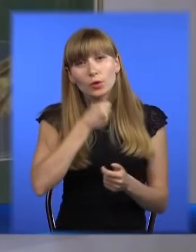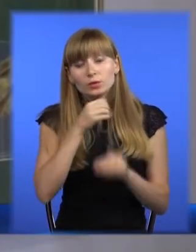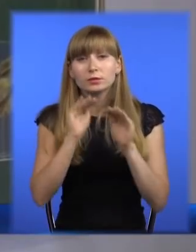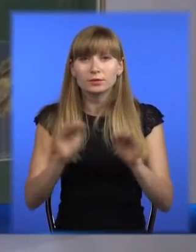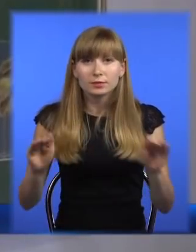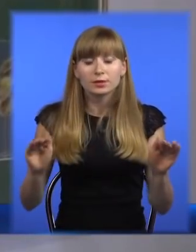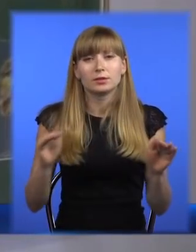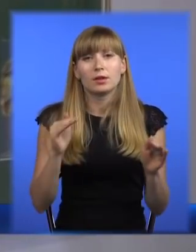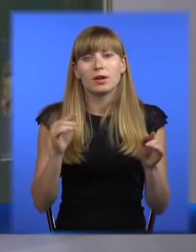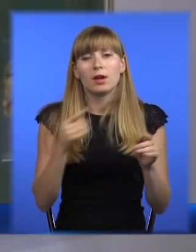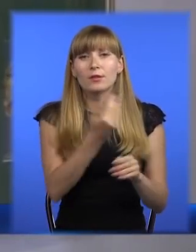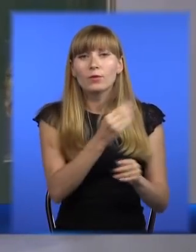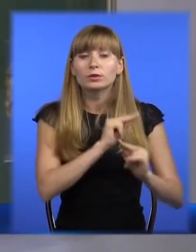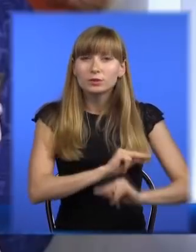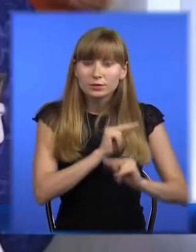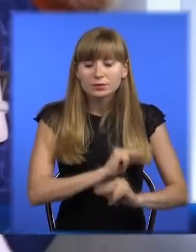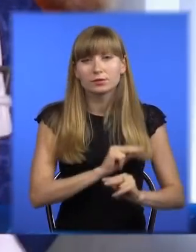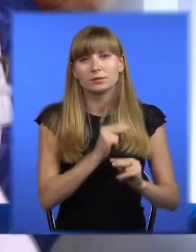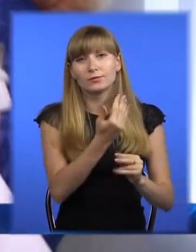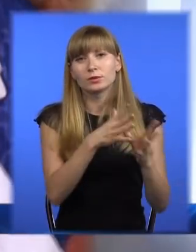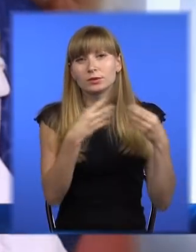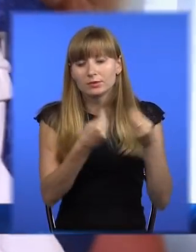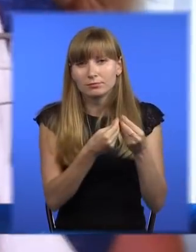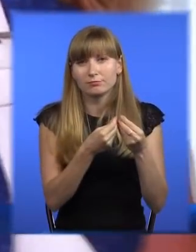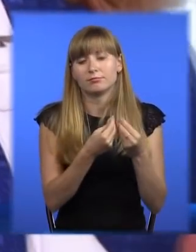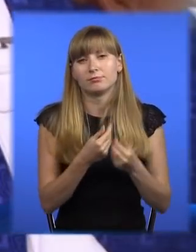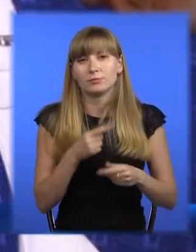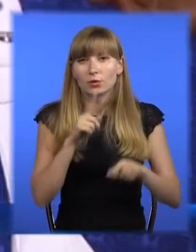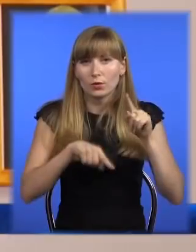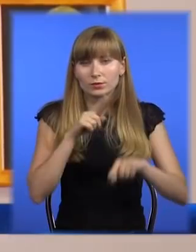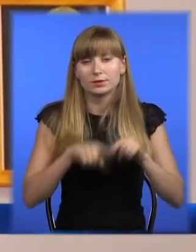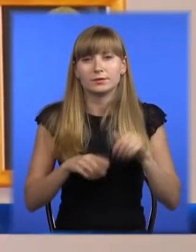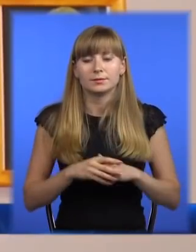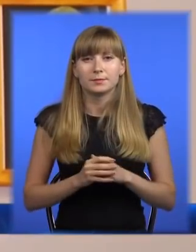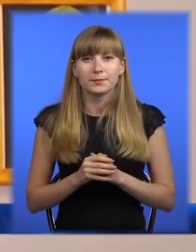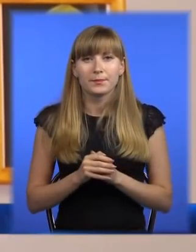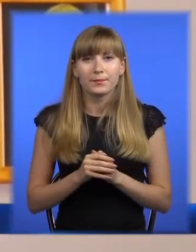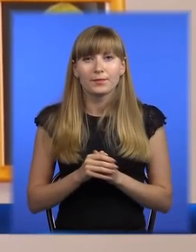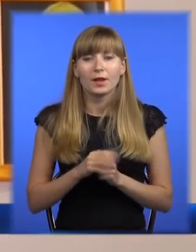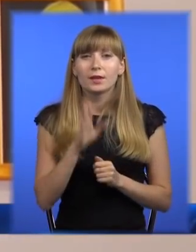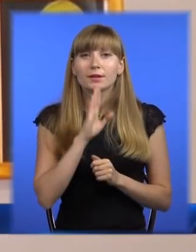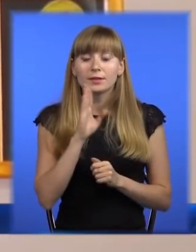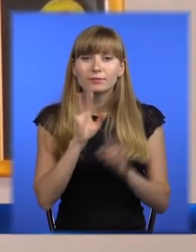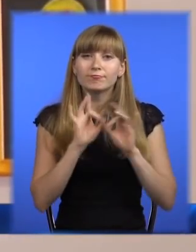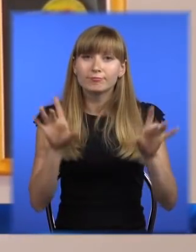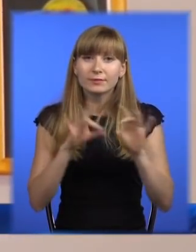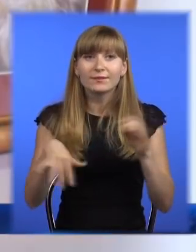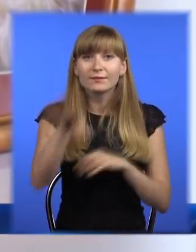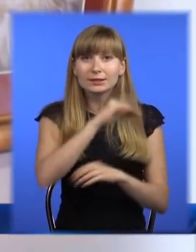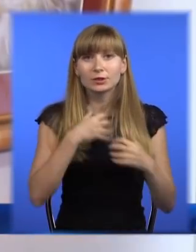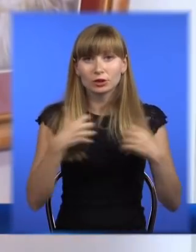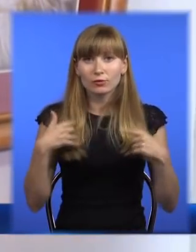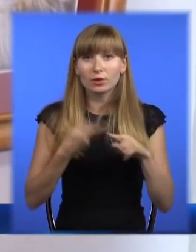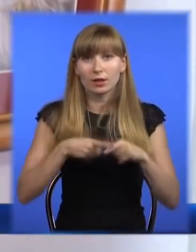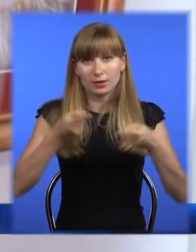та дорослі, так і колеги, друзі та близькі самої художниці. Як стверджує Олена, усі зображені тварини є реальними, як,